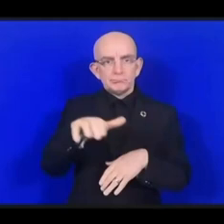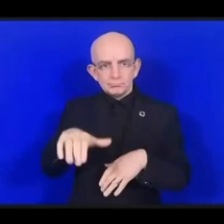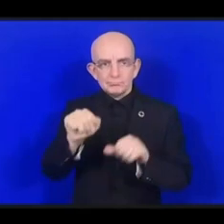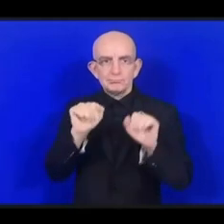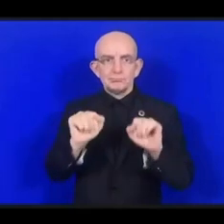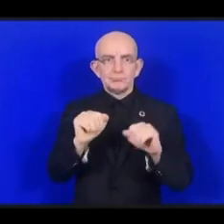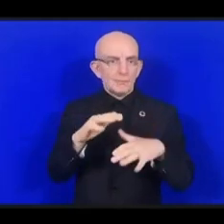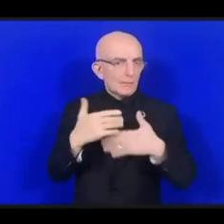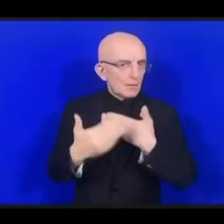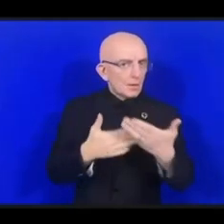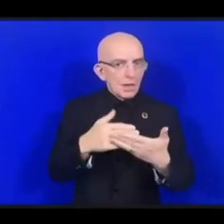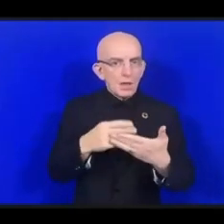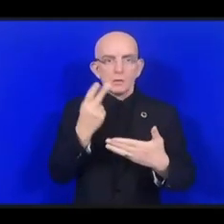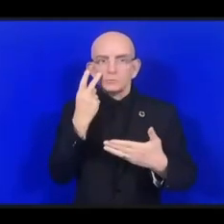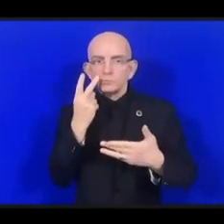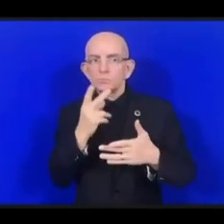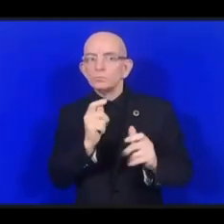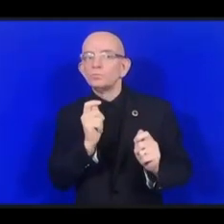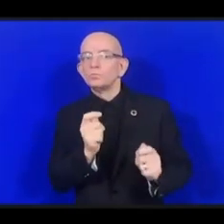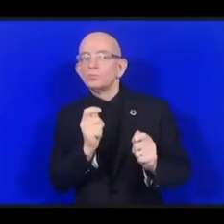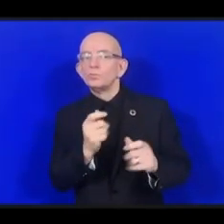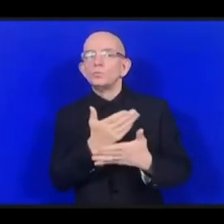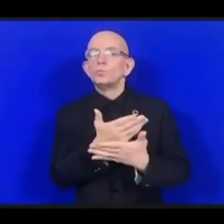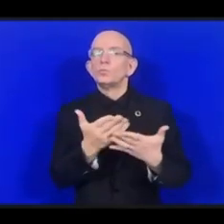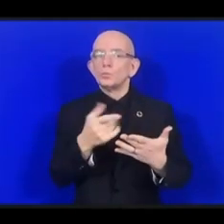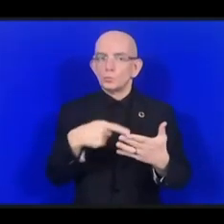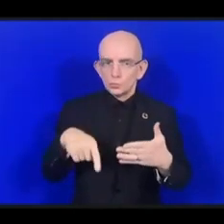呢还要有透明度。